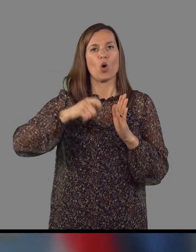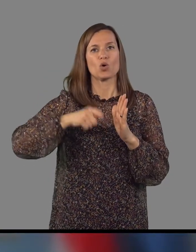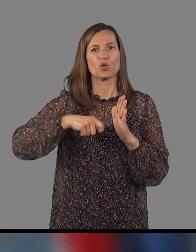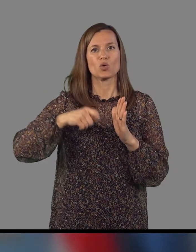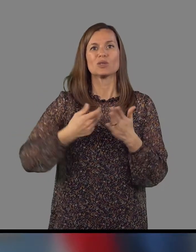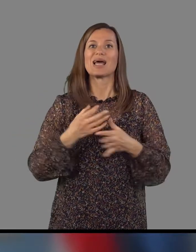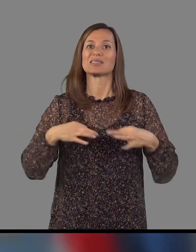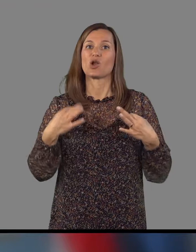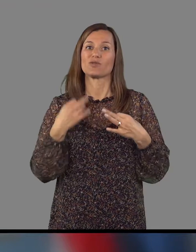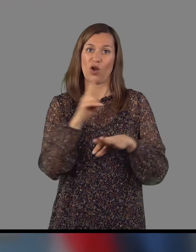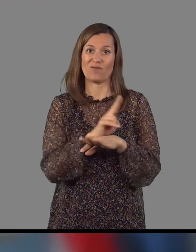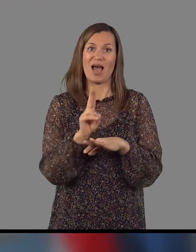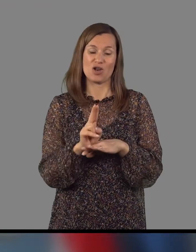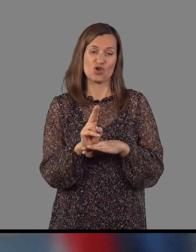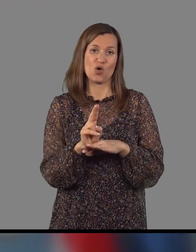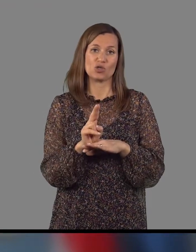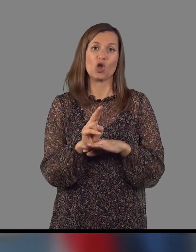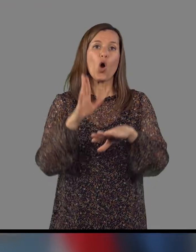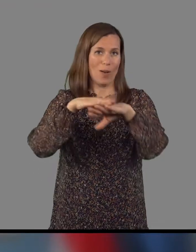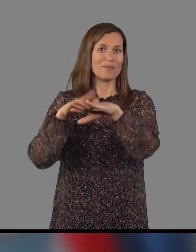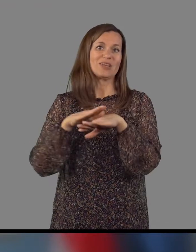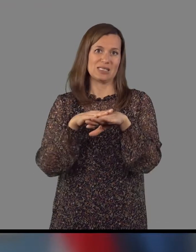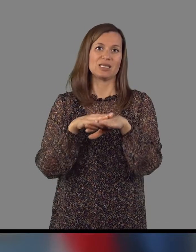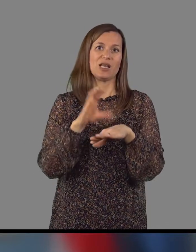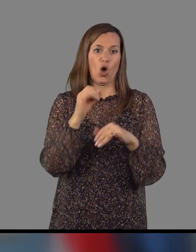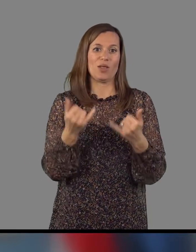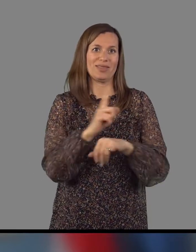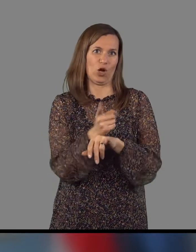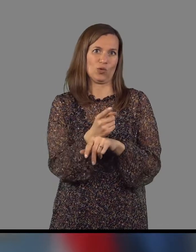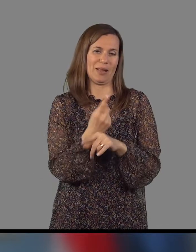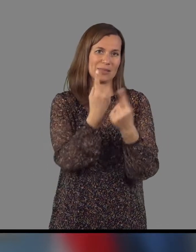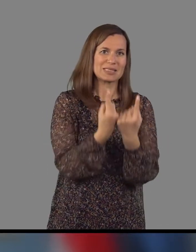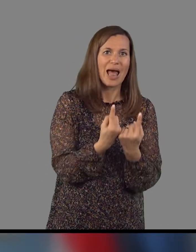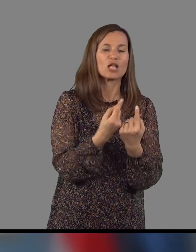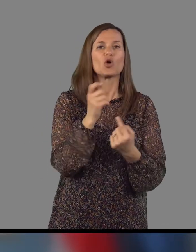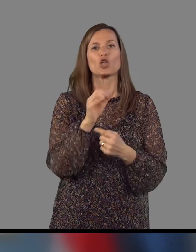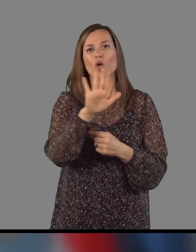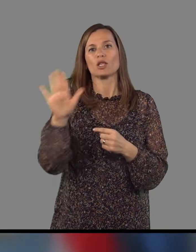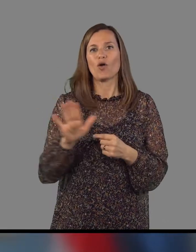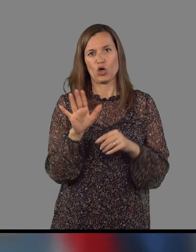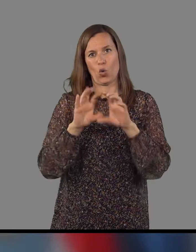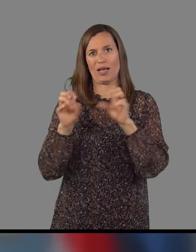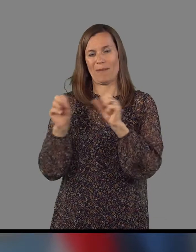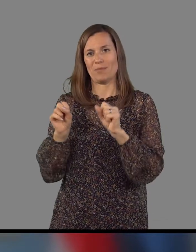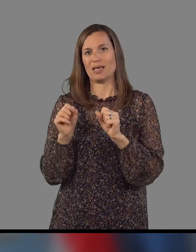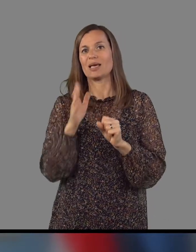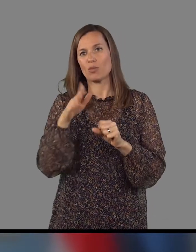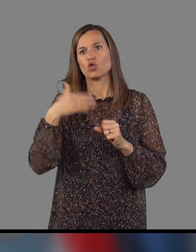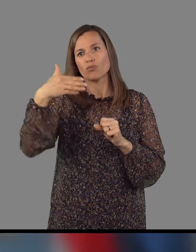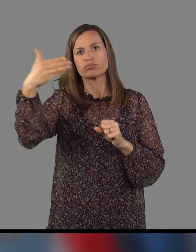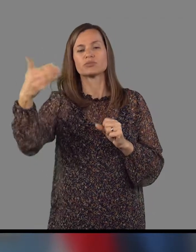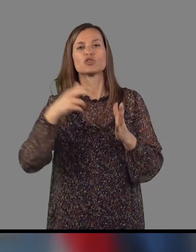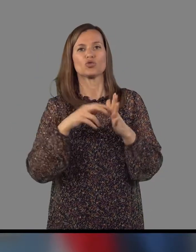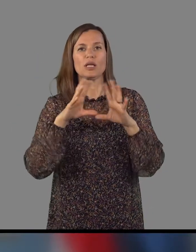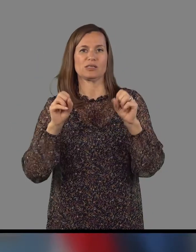odboru za zdravstveno varnost obvestila o trenutnem stanju in o njihovih ukrepih, ki jih bojo v